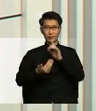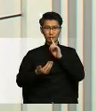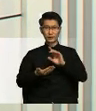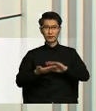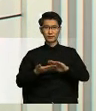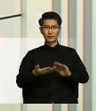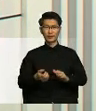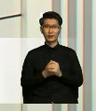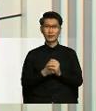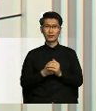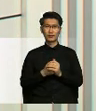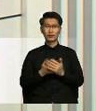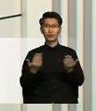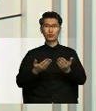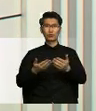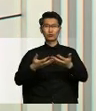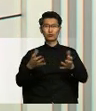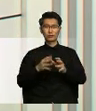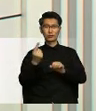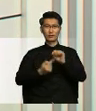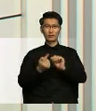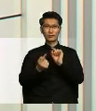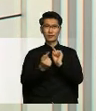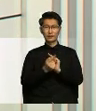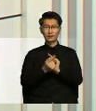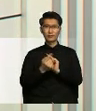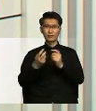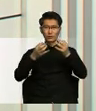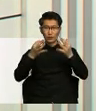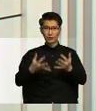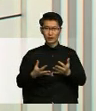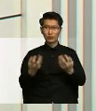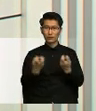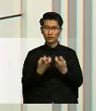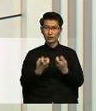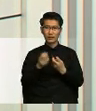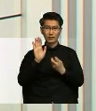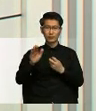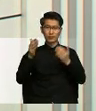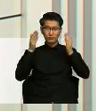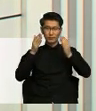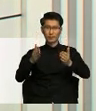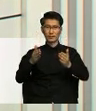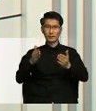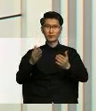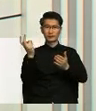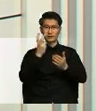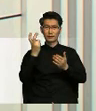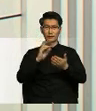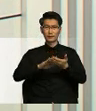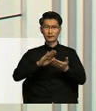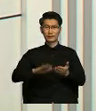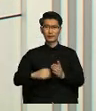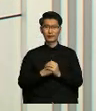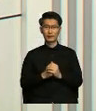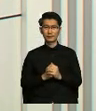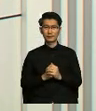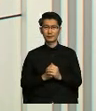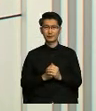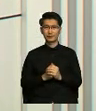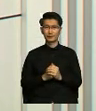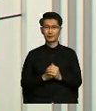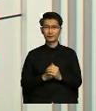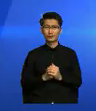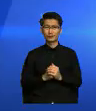것이 목표인데요. 노동국 신설 1년을 맞아 도는 그간의 실적과 앞으로의 방향을 짚어보는 자리를 마련했습니다.